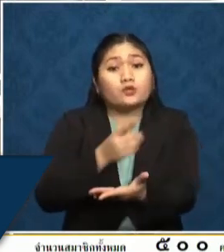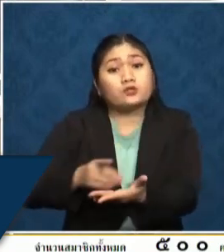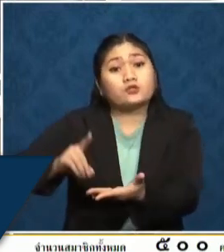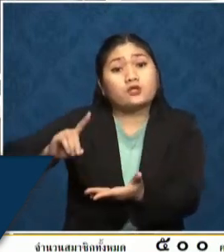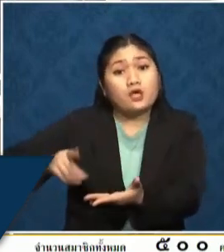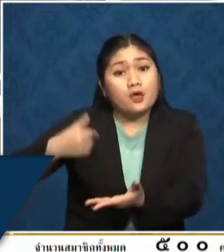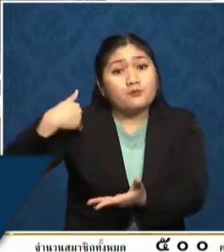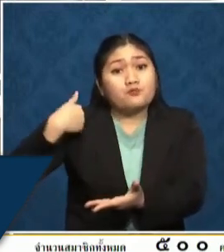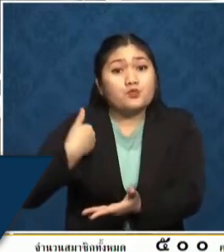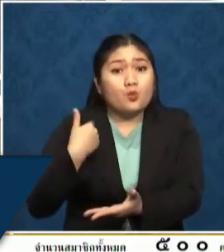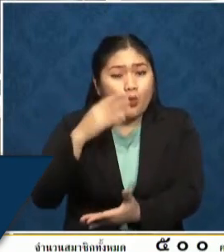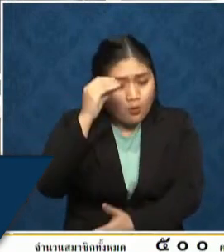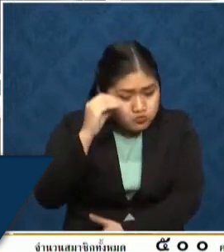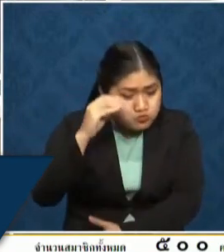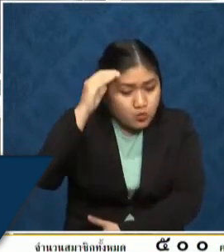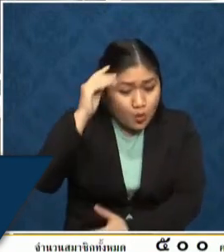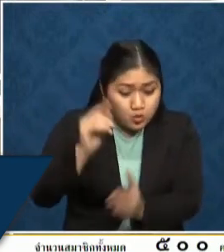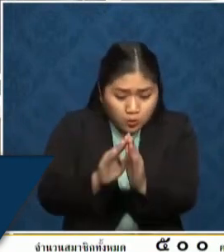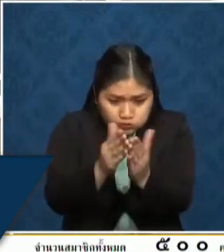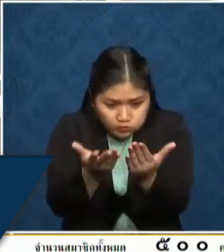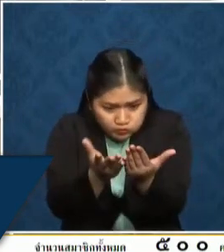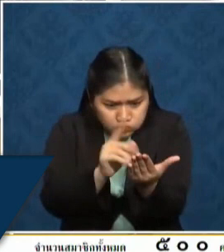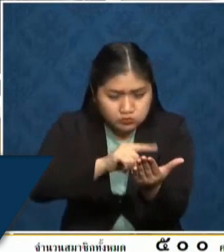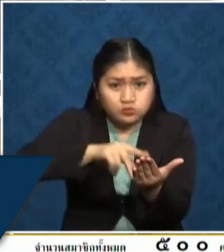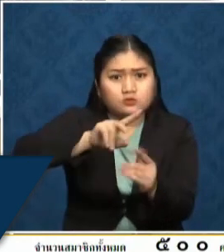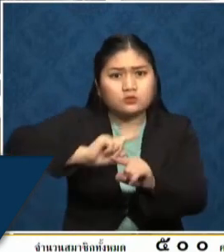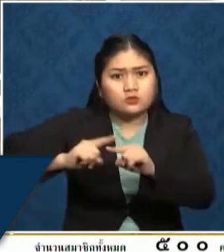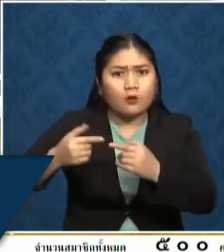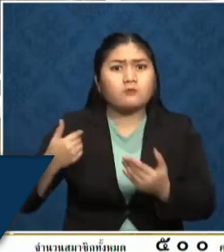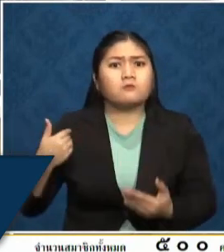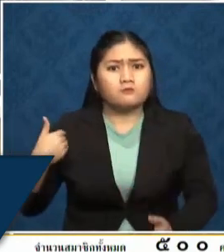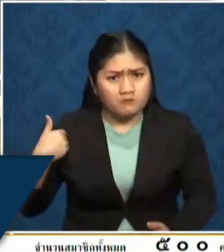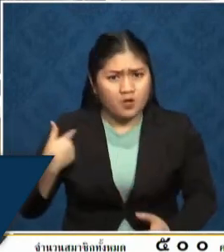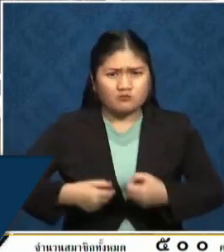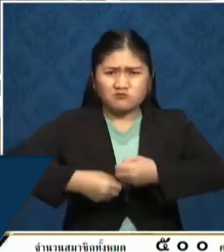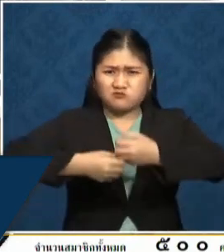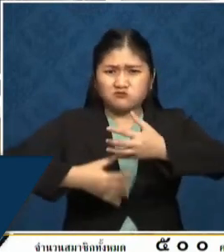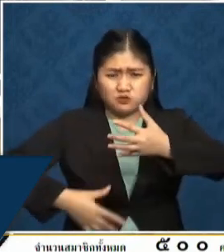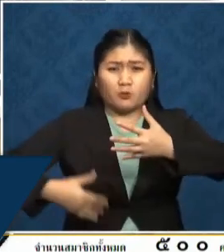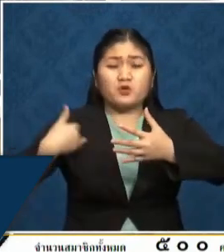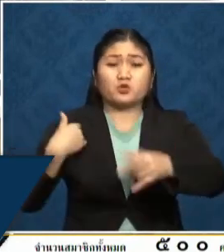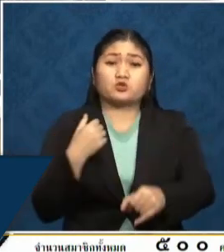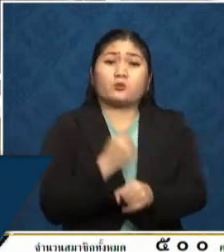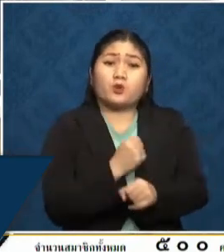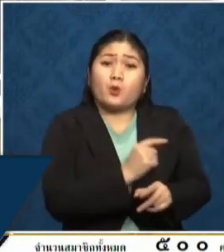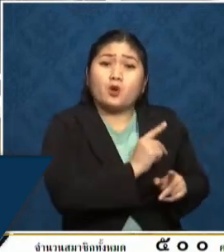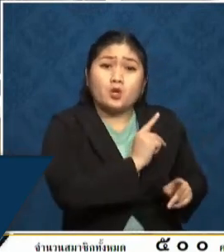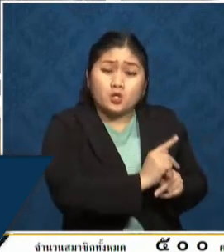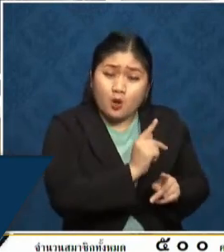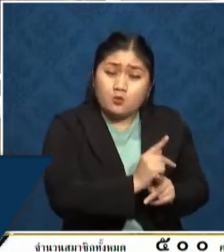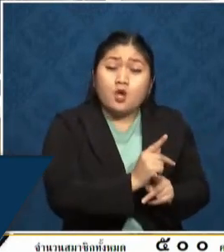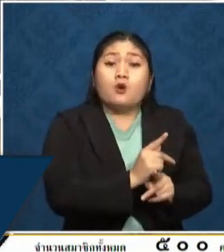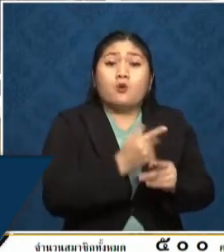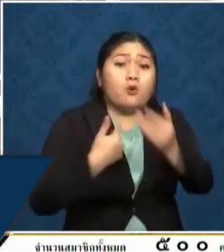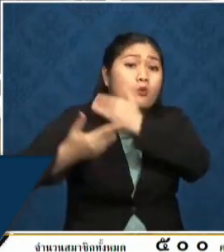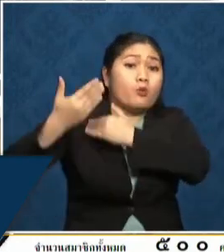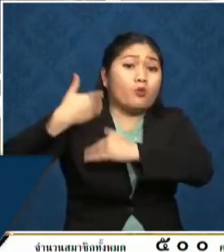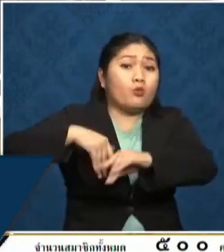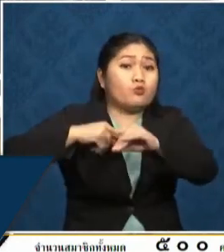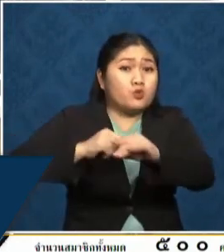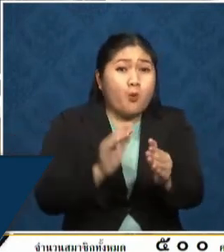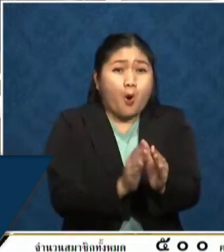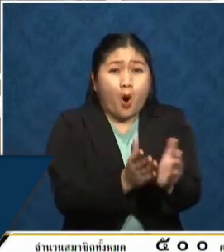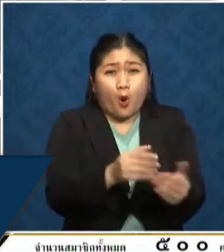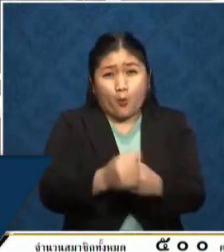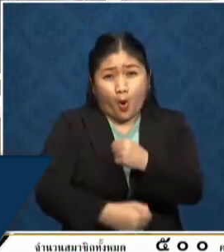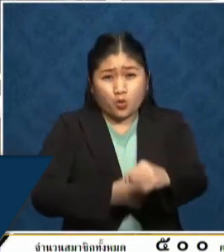มีปราชที่มีความรู้เรื่องคำพีเยอะแยกไปหมดครับกำลงทำพี่กำลกิคำพีแล้คำพีบางชับบ tabletsอายุเป็ 1000